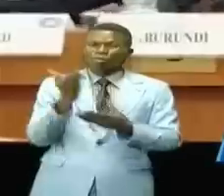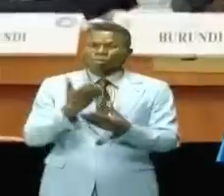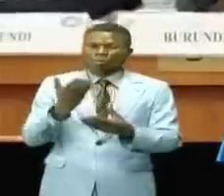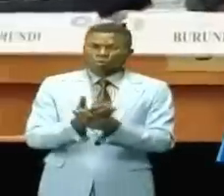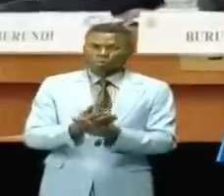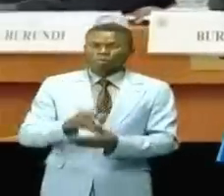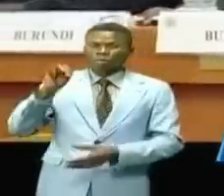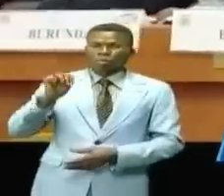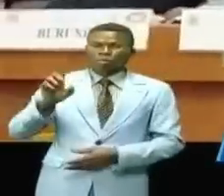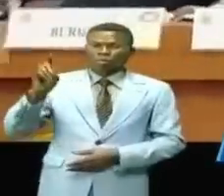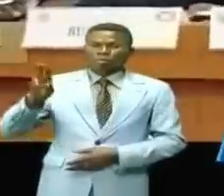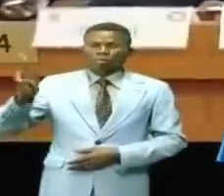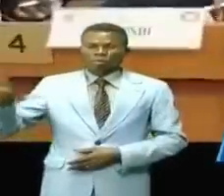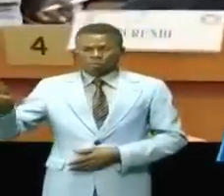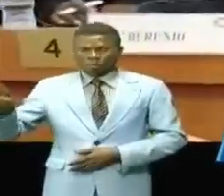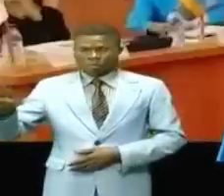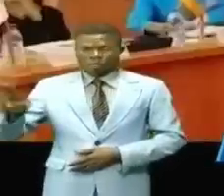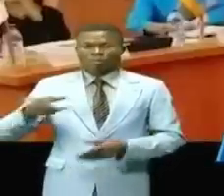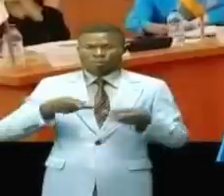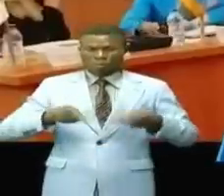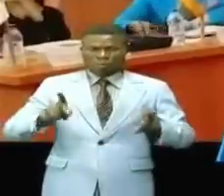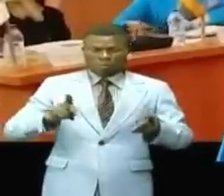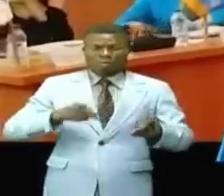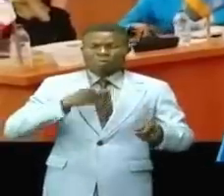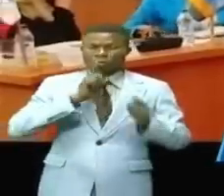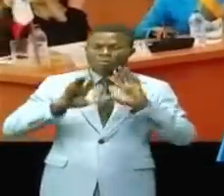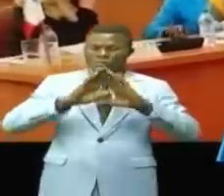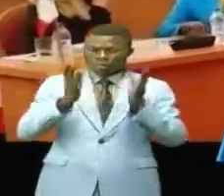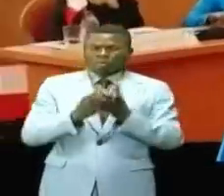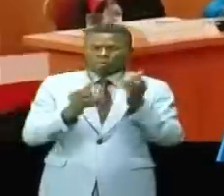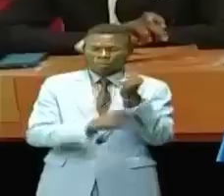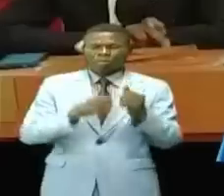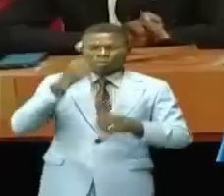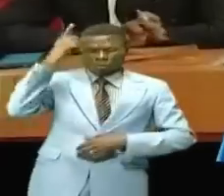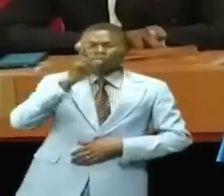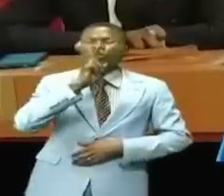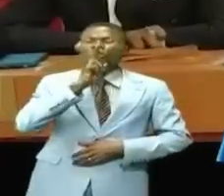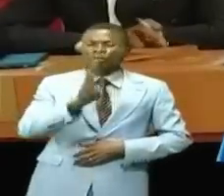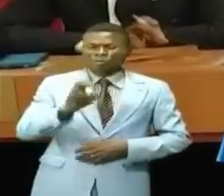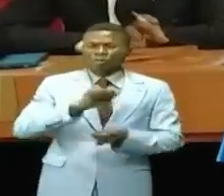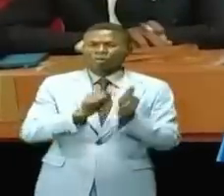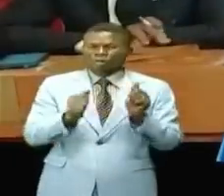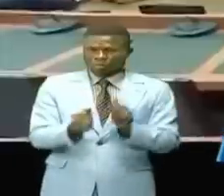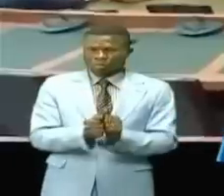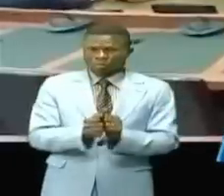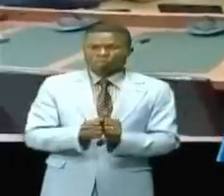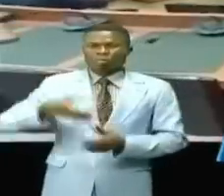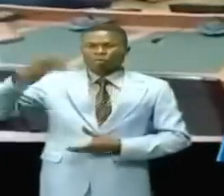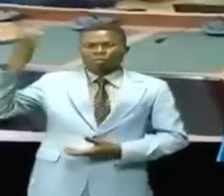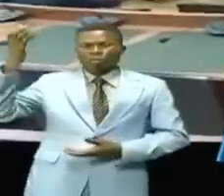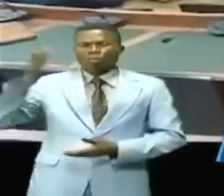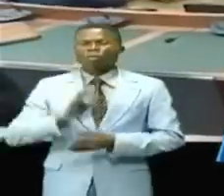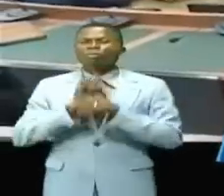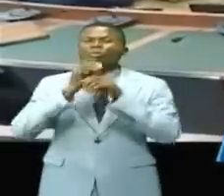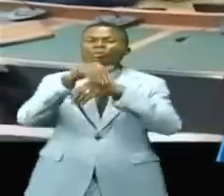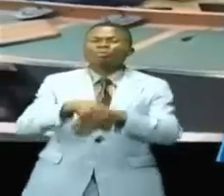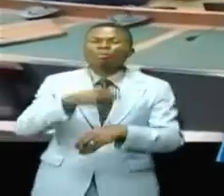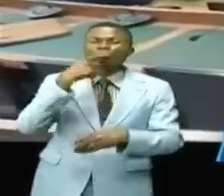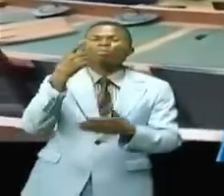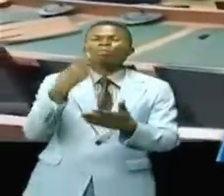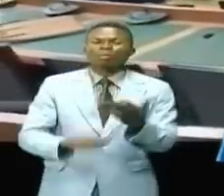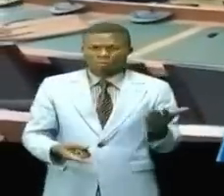FDLR. Un face-à-face tendu qui a permis à l'assistance de comprendre les vraies raisons de l'intervention rwandaise en République démocratique du